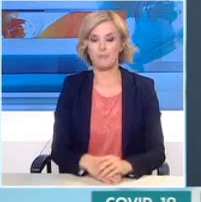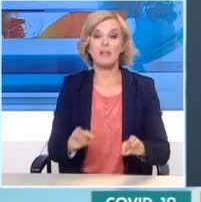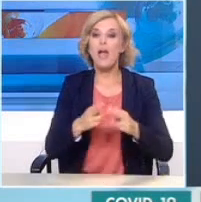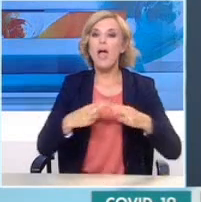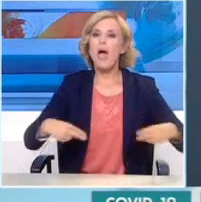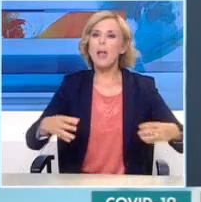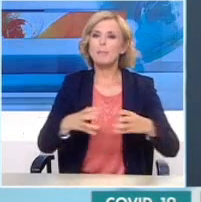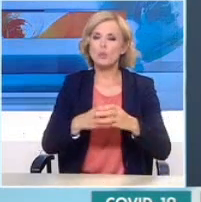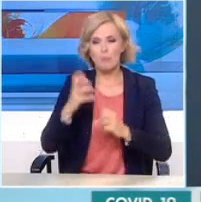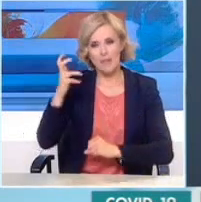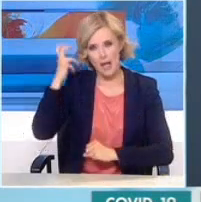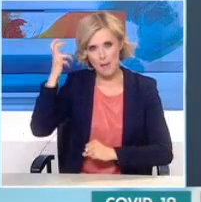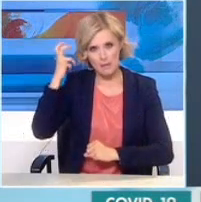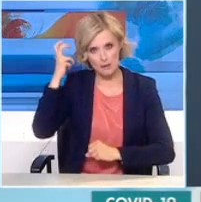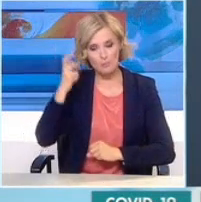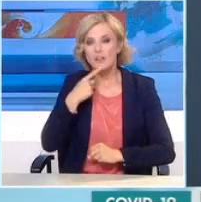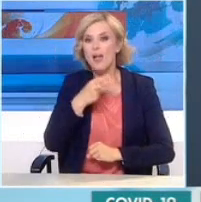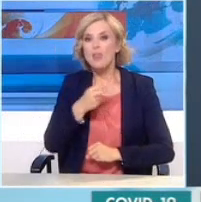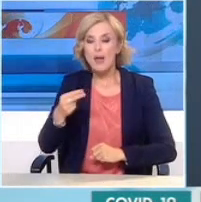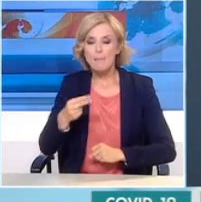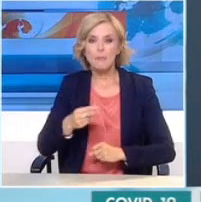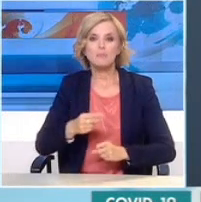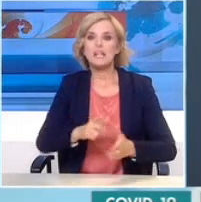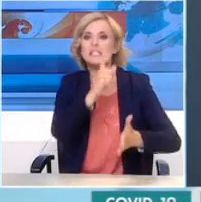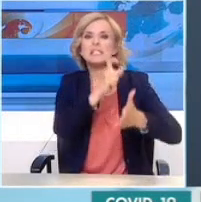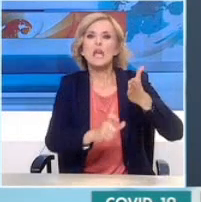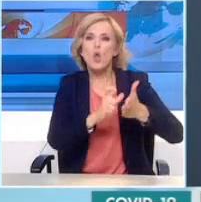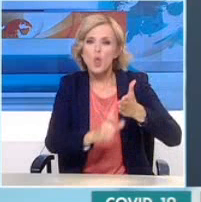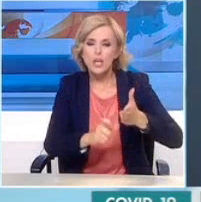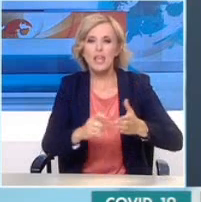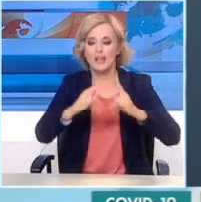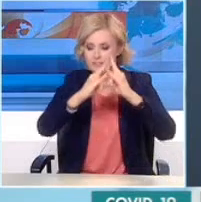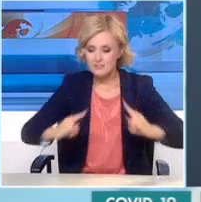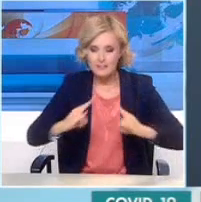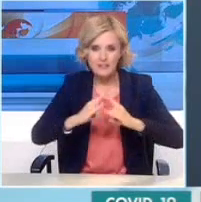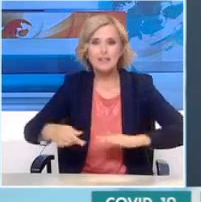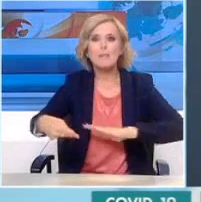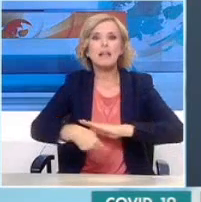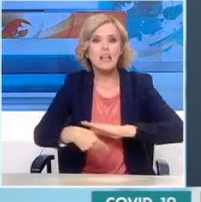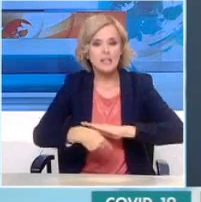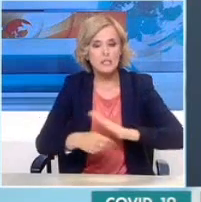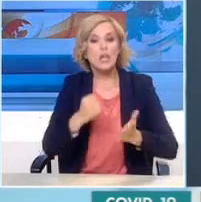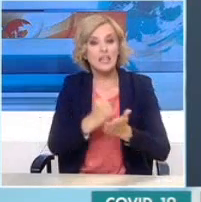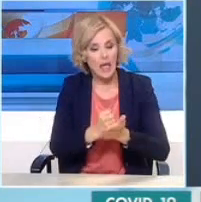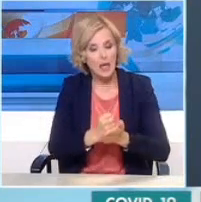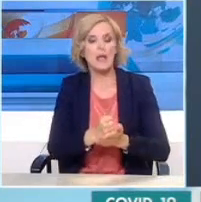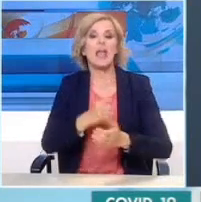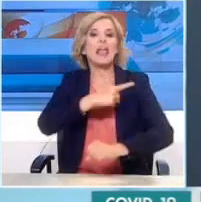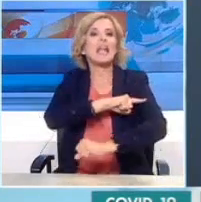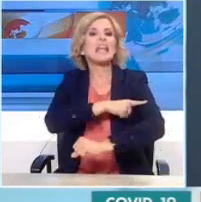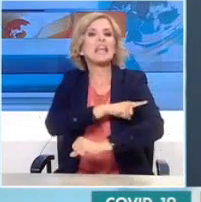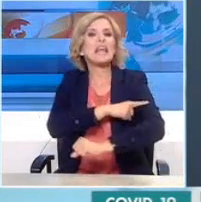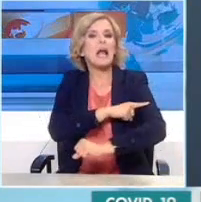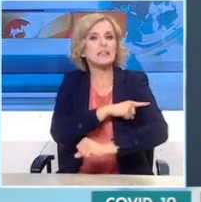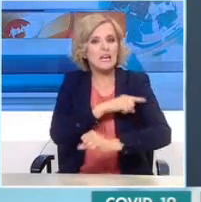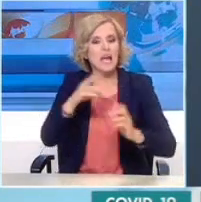συνεδρίασε σχετικά με μέτρα που αφορούν σε δομές υγείας, όπως για παράδειγμα η λειτουργία των τακτικών εξωτερικών ιατρείων και των τακτικών χειρουργείων,